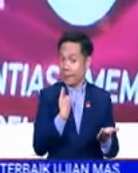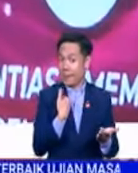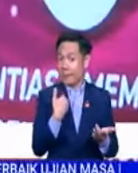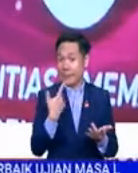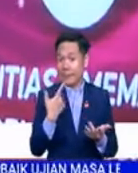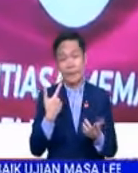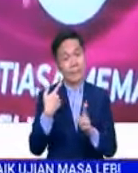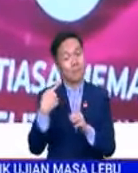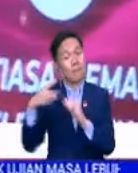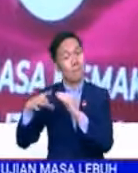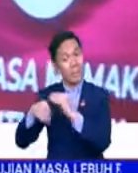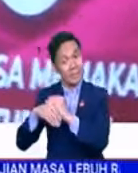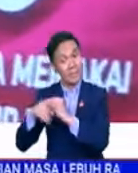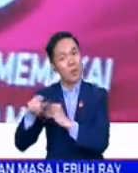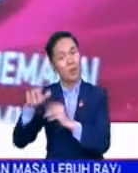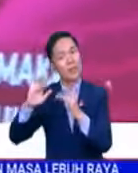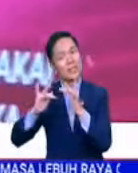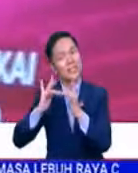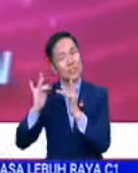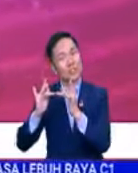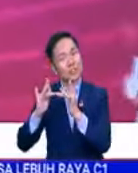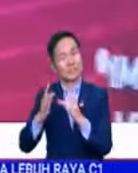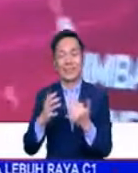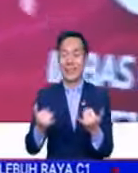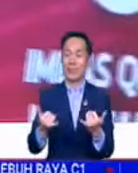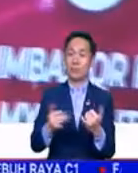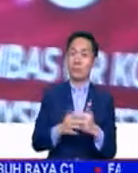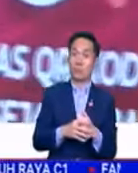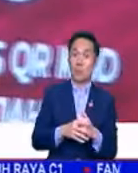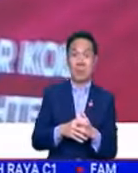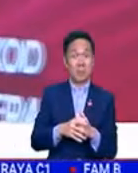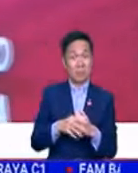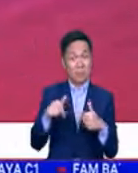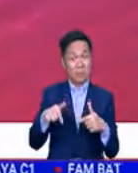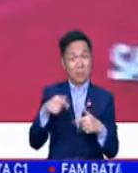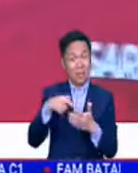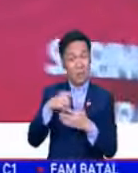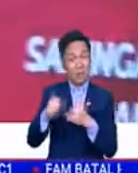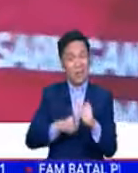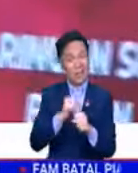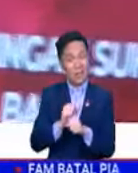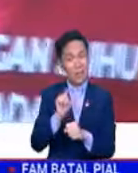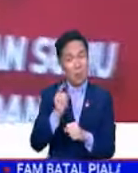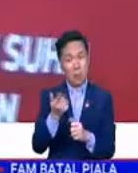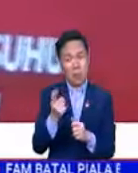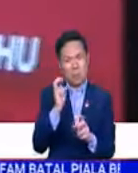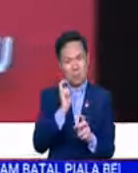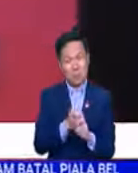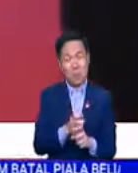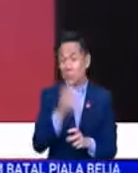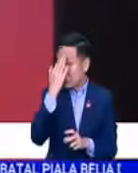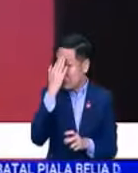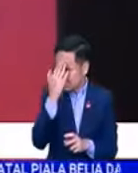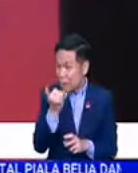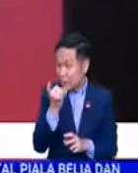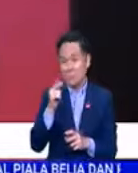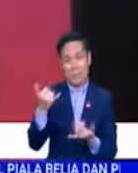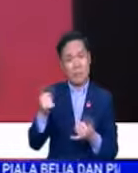Memang konsep yang kita gunakan kali ini agak mencabar, seperti mana kita maklum keadaan pandemik